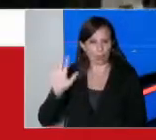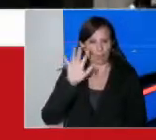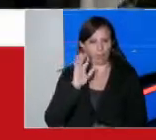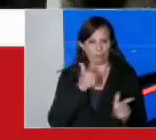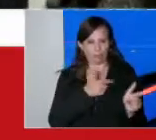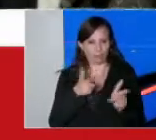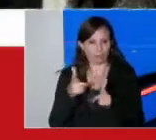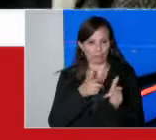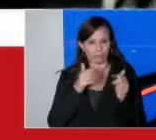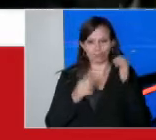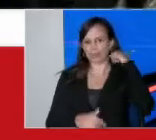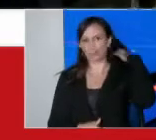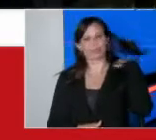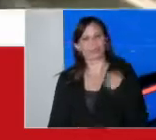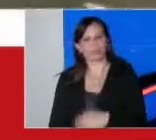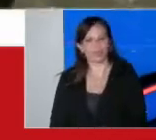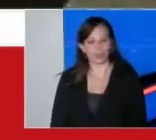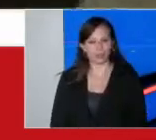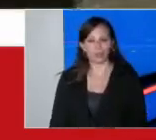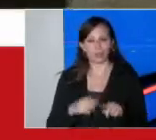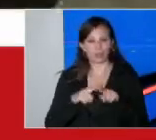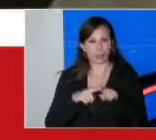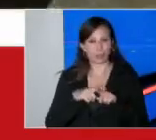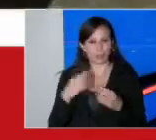שאנחנו מכירים, כן? אז זה מסוג הדברים שעיתונאים